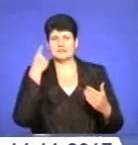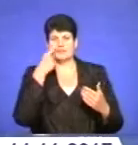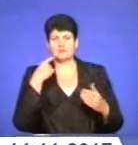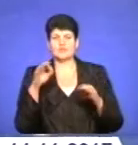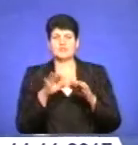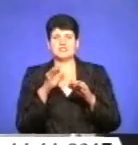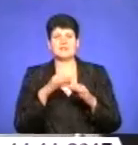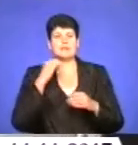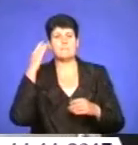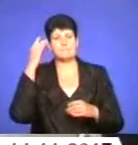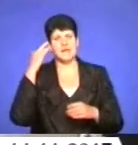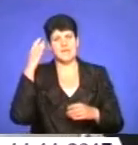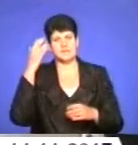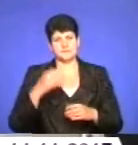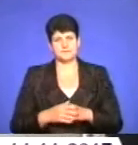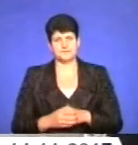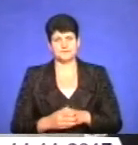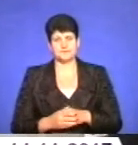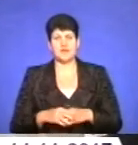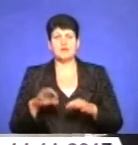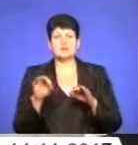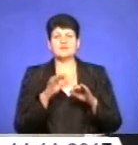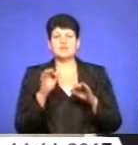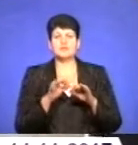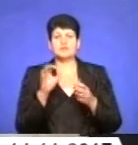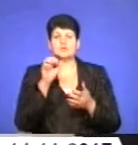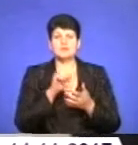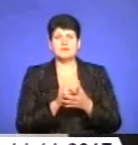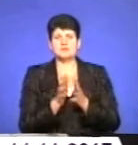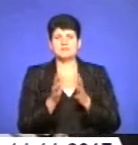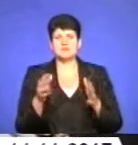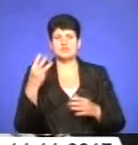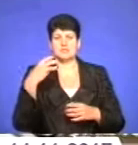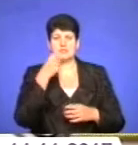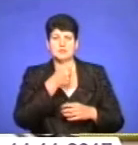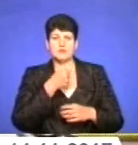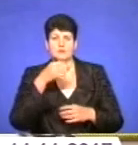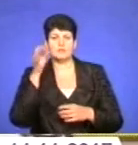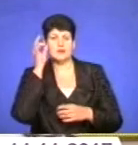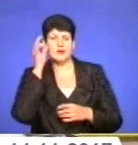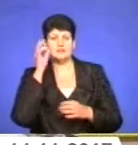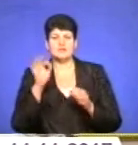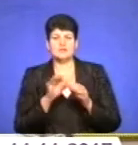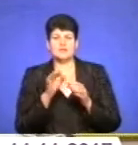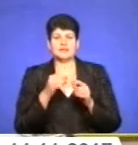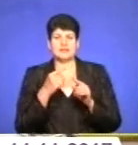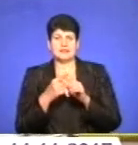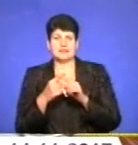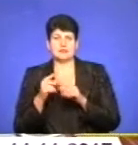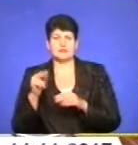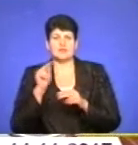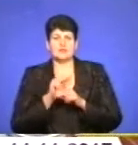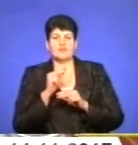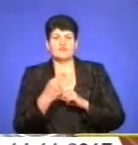«Вишивані мрії». Вишивкою пані Євгенія займається уже більше 30 років. Пригадує, вишивати хрестиком її навчив